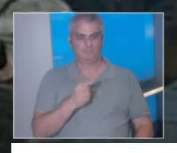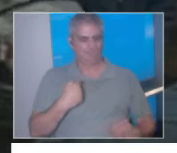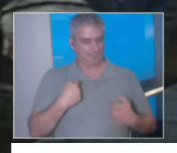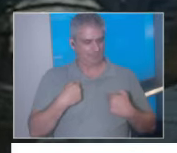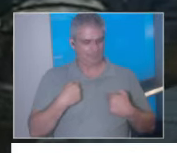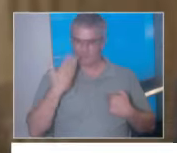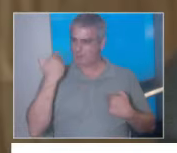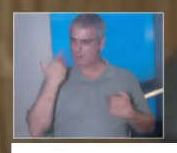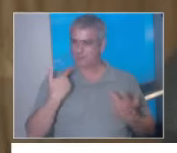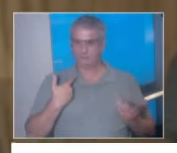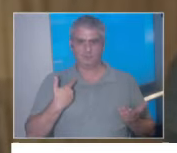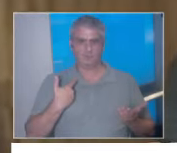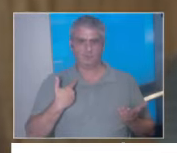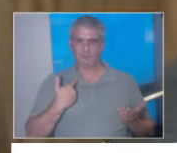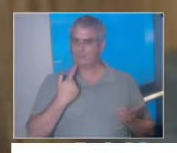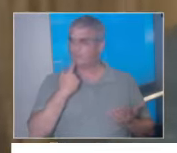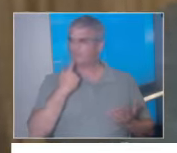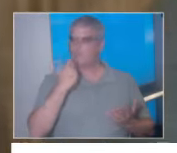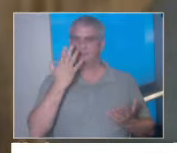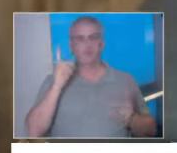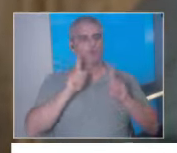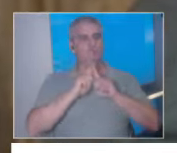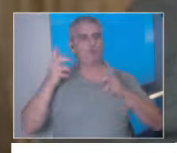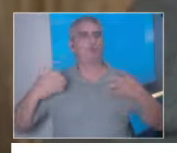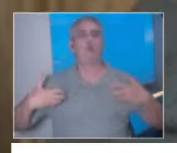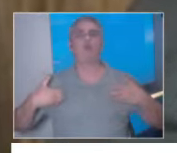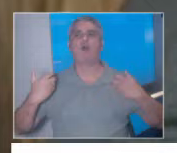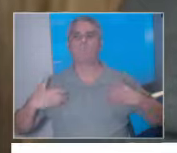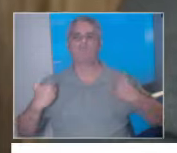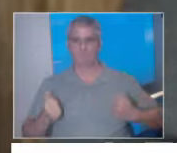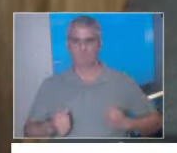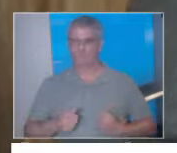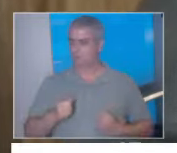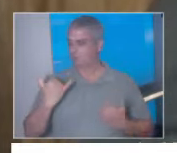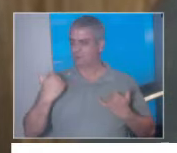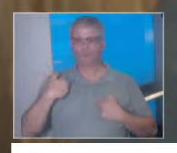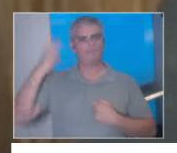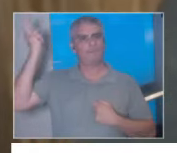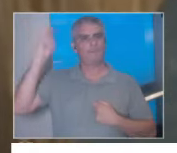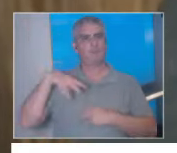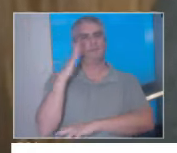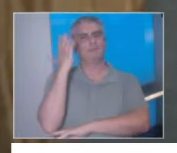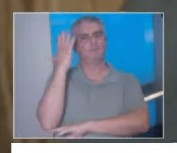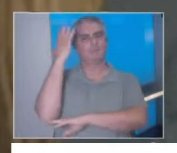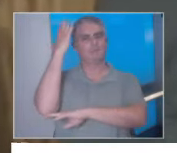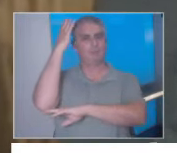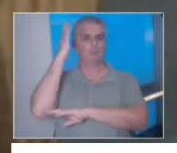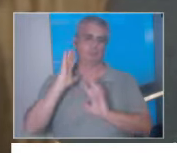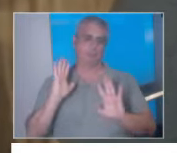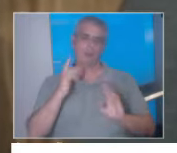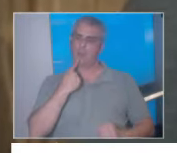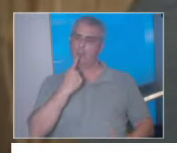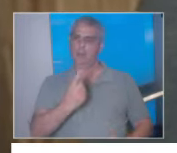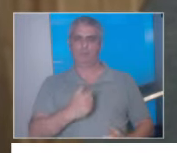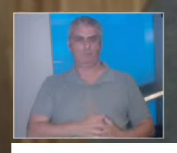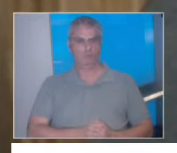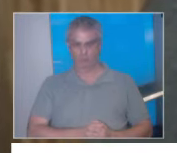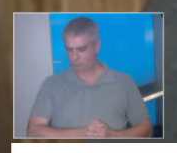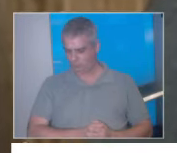הרי הייתי בפיהם של כמה קוף, שזה אתה ירדתי מעצים. כך גם אמרו.